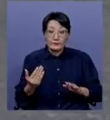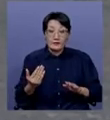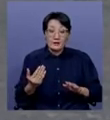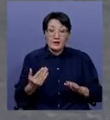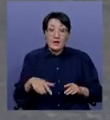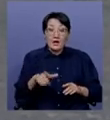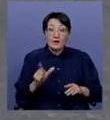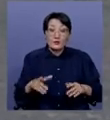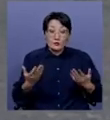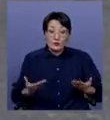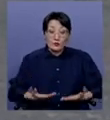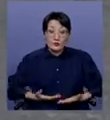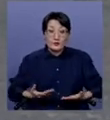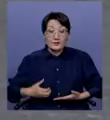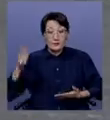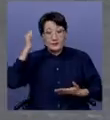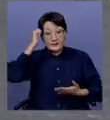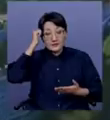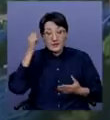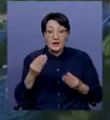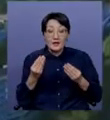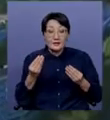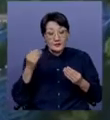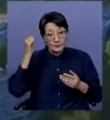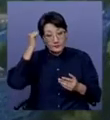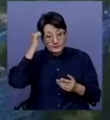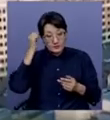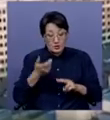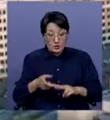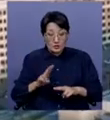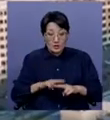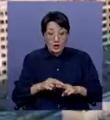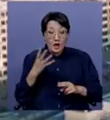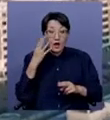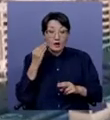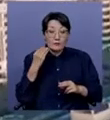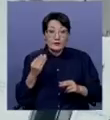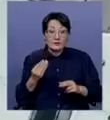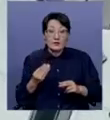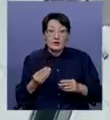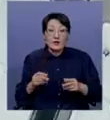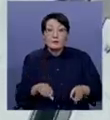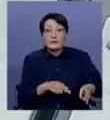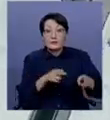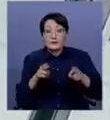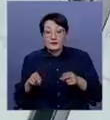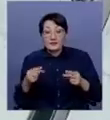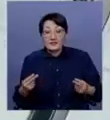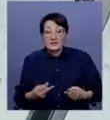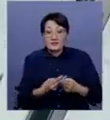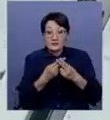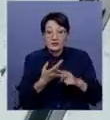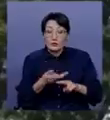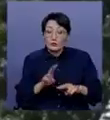сенің адамның өмірінің естелігі, әдемі естелігі. Сондықтан ол Алматыны қиып кету өте қиын